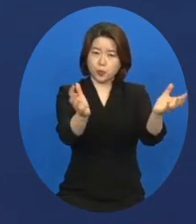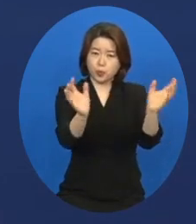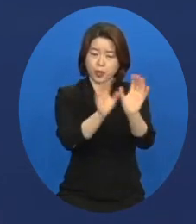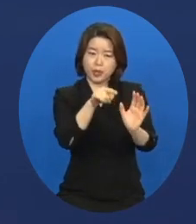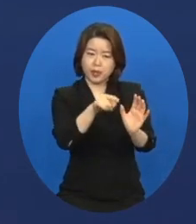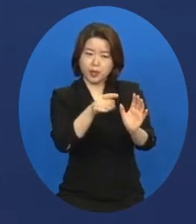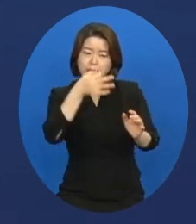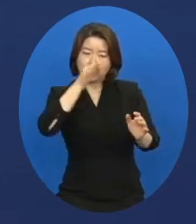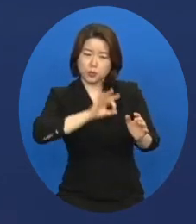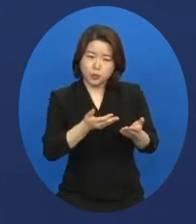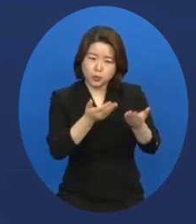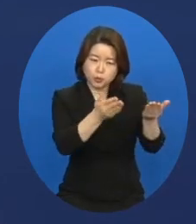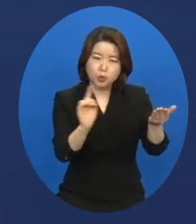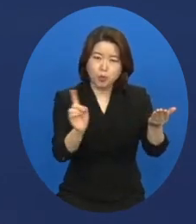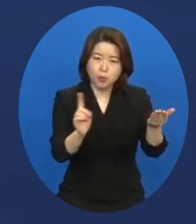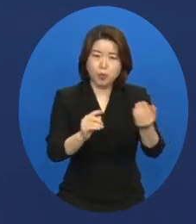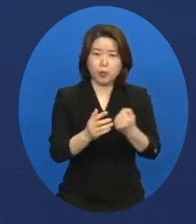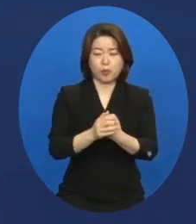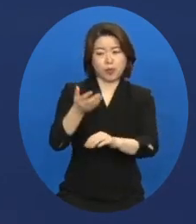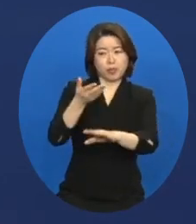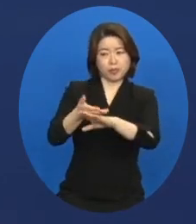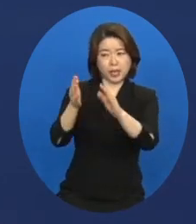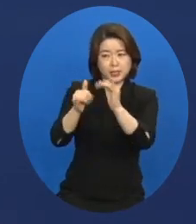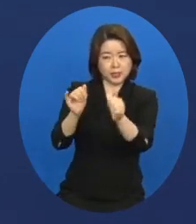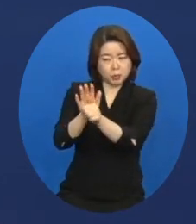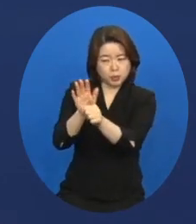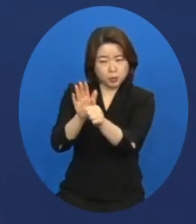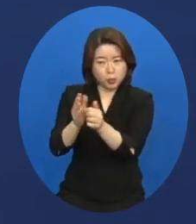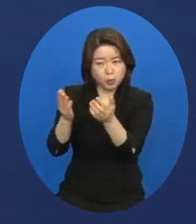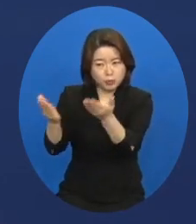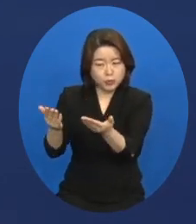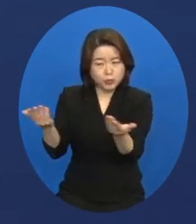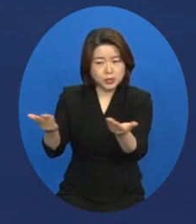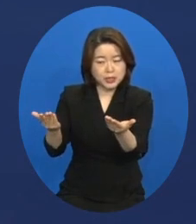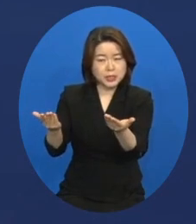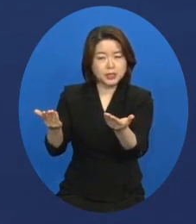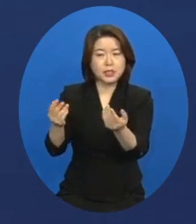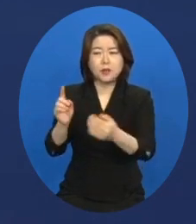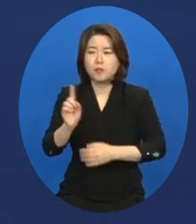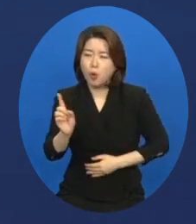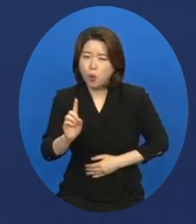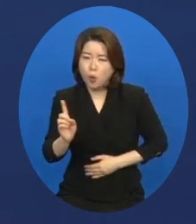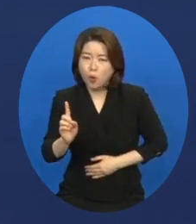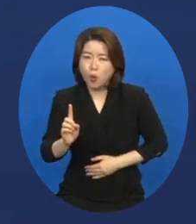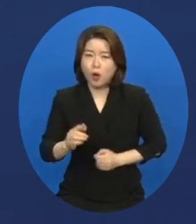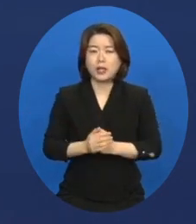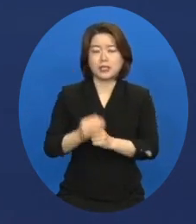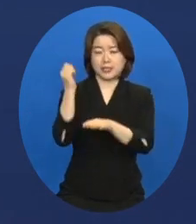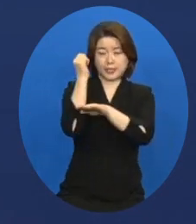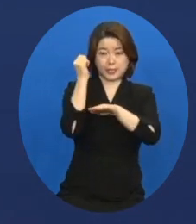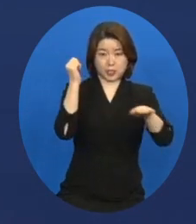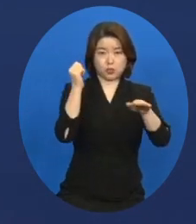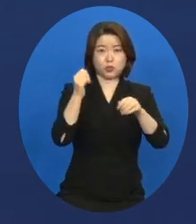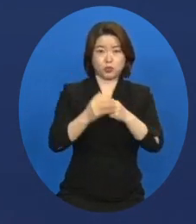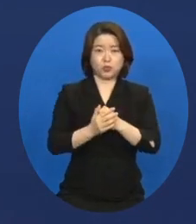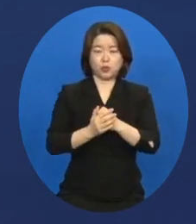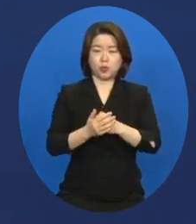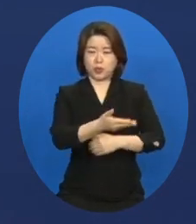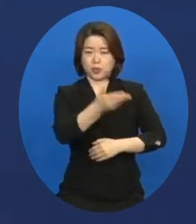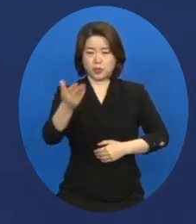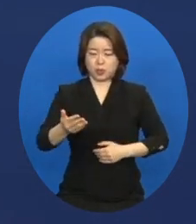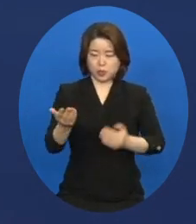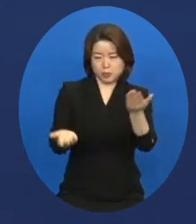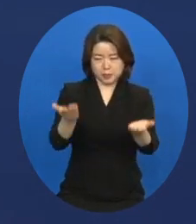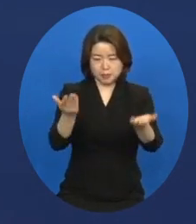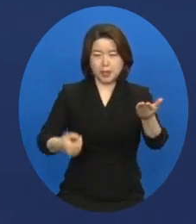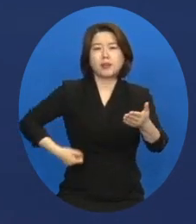유익하고 다른 사람에게 도움이 되는 길인가 이 기준으로 여러분도